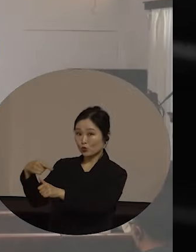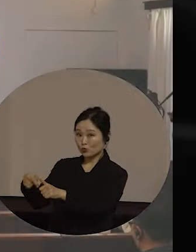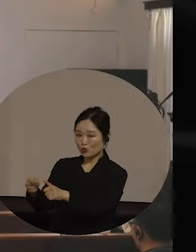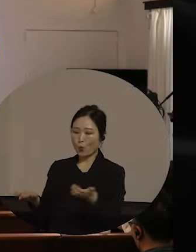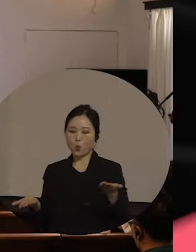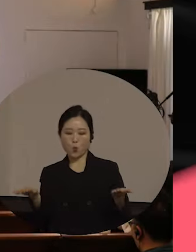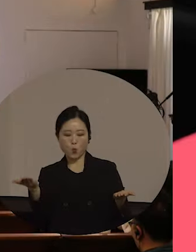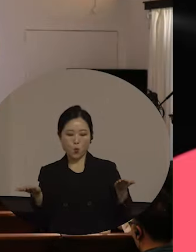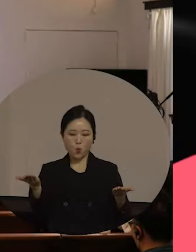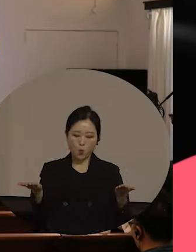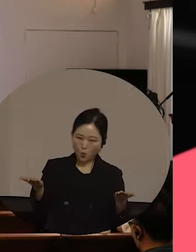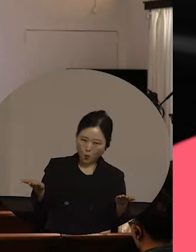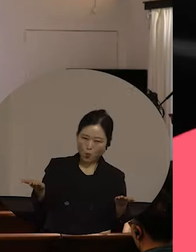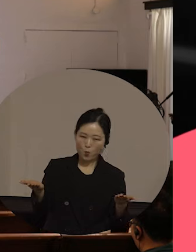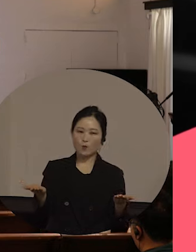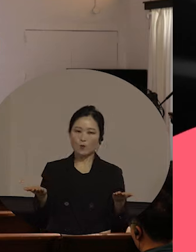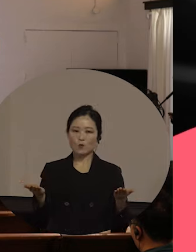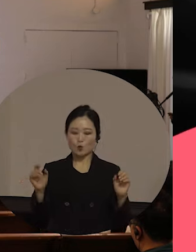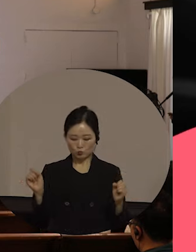감사합니다. 또